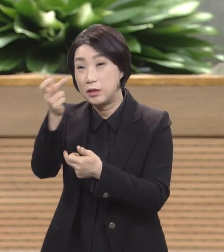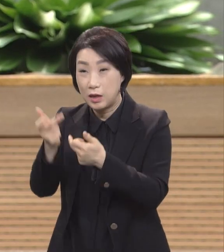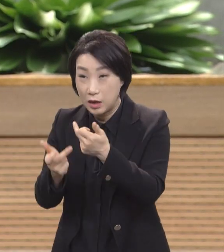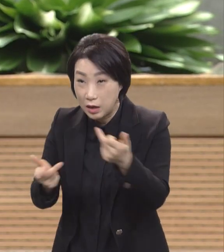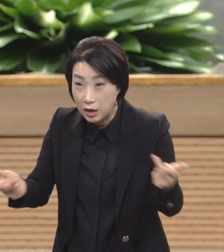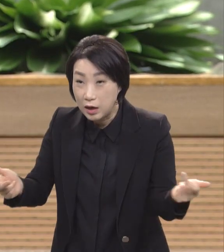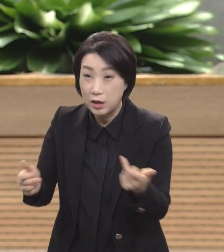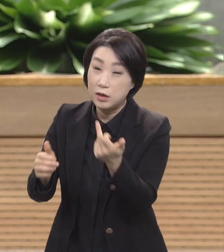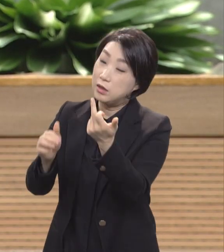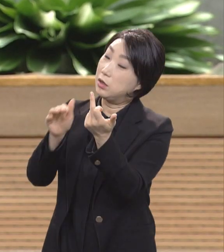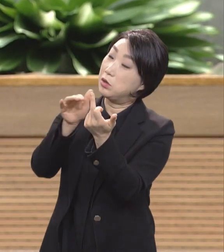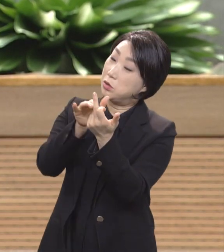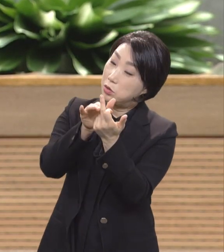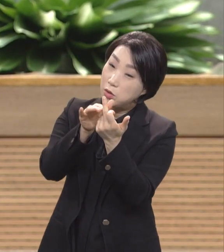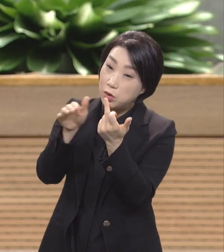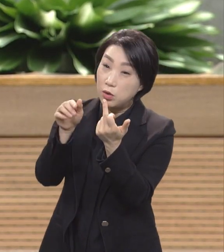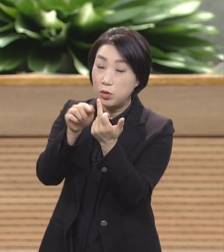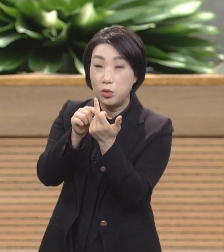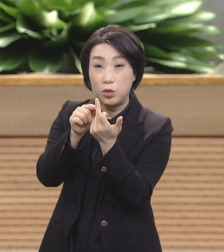왔습니다.